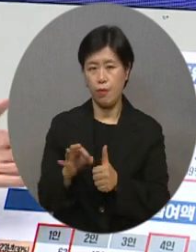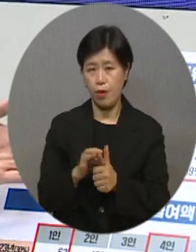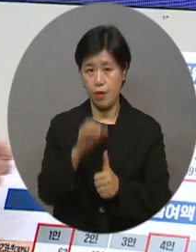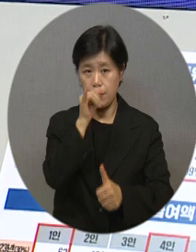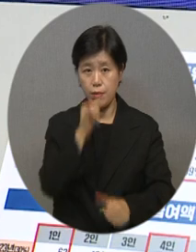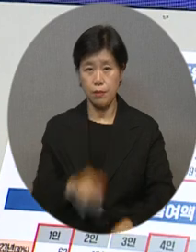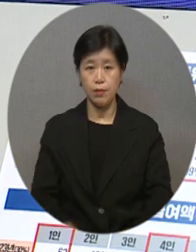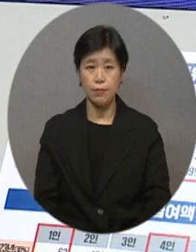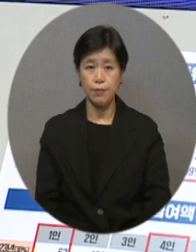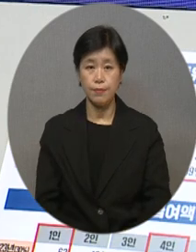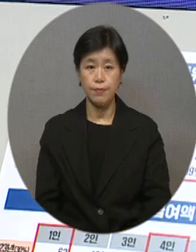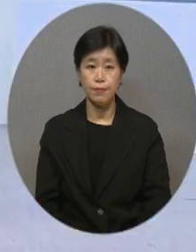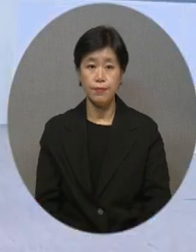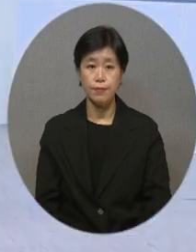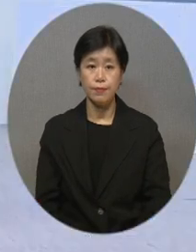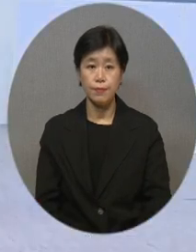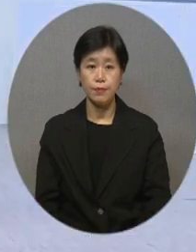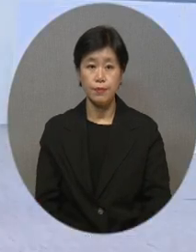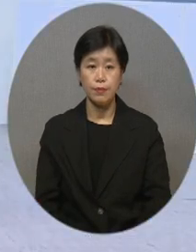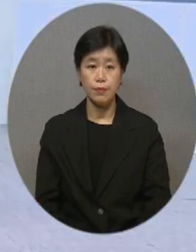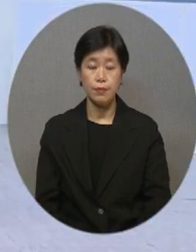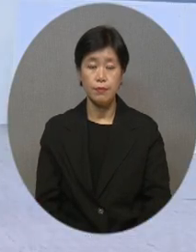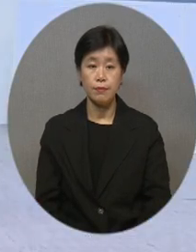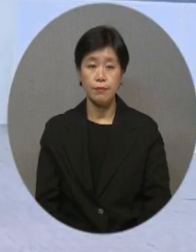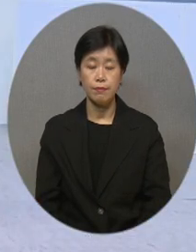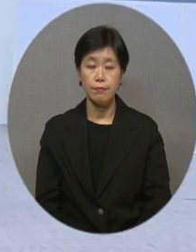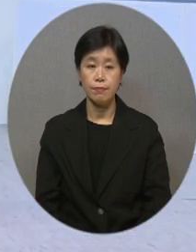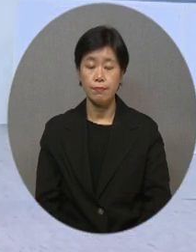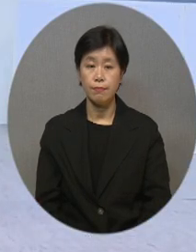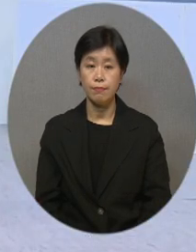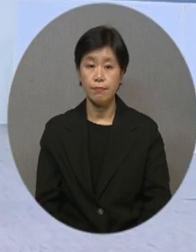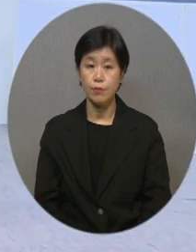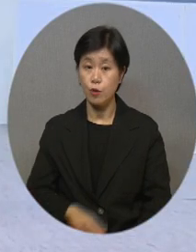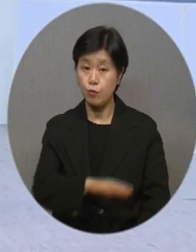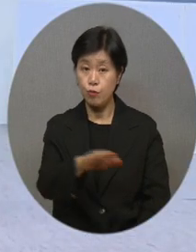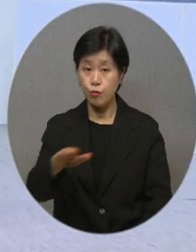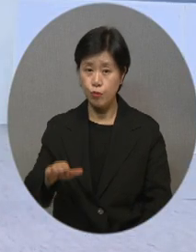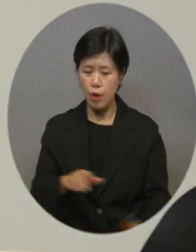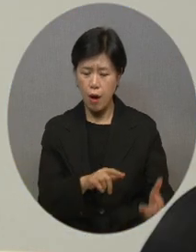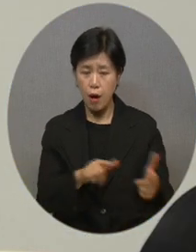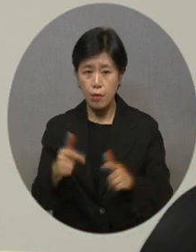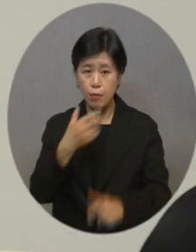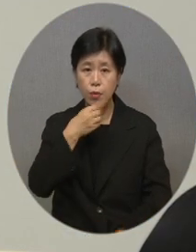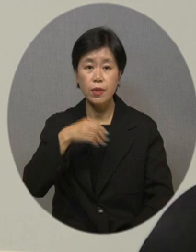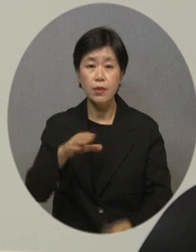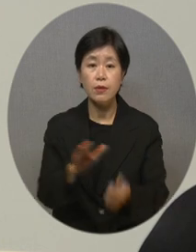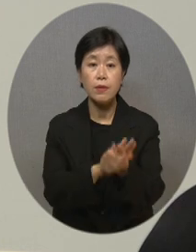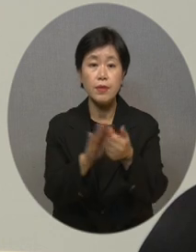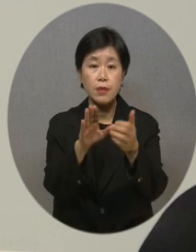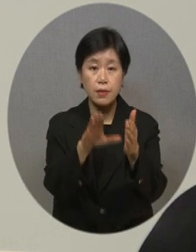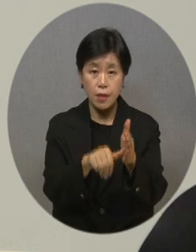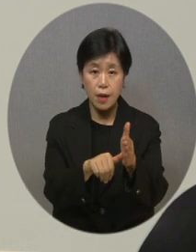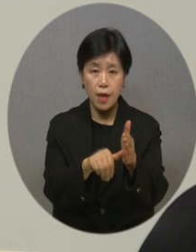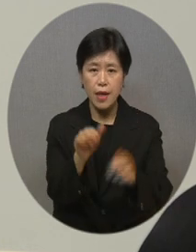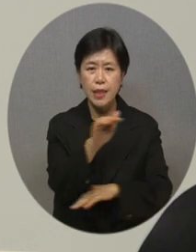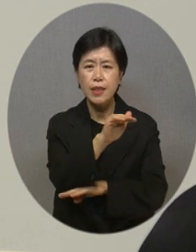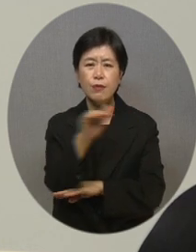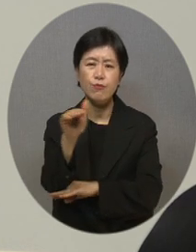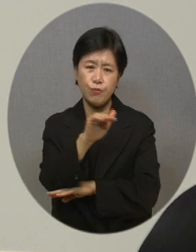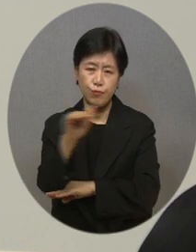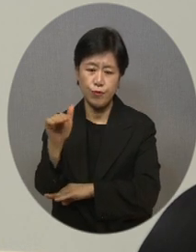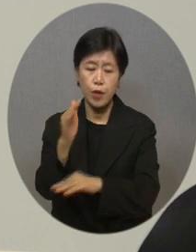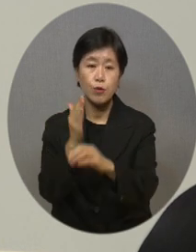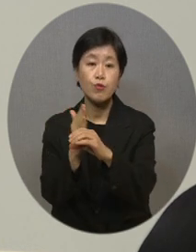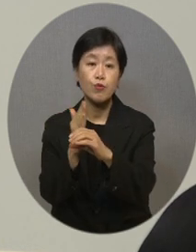제가 설명드리게 되면 이 모든 그 우리가 여러 가지 복지 서비스를 하는 데 있어가지고 기준 중위소득이 있습니다. 이 중위소득을